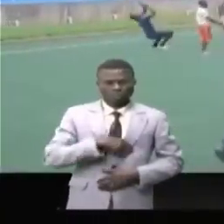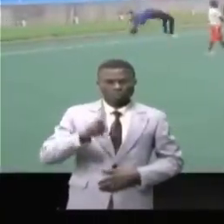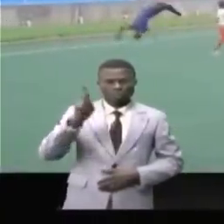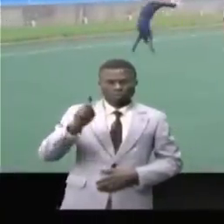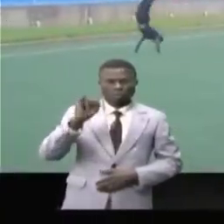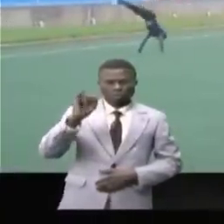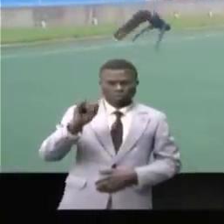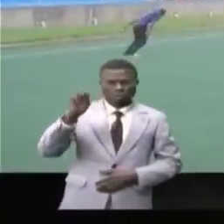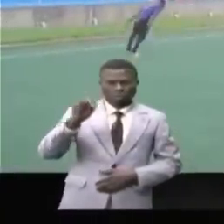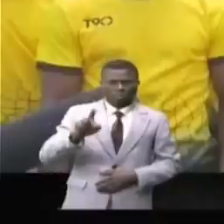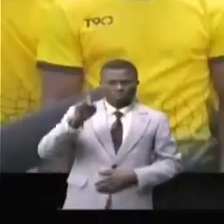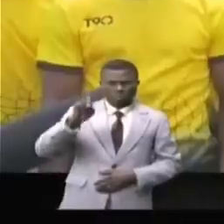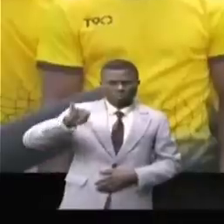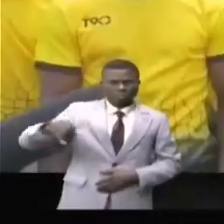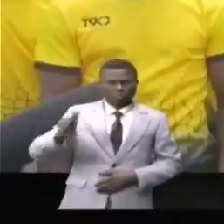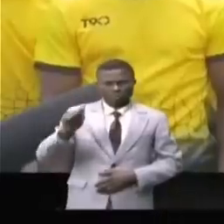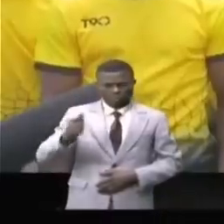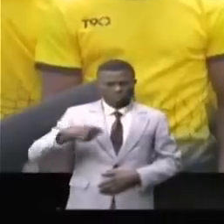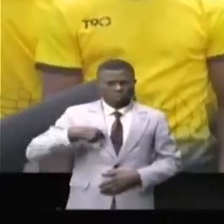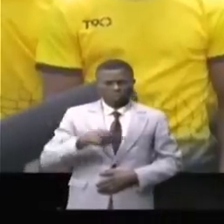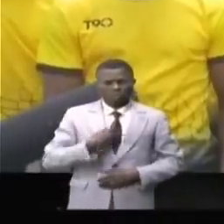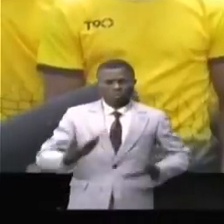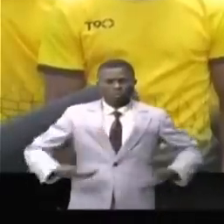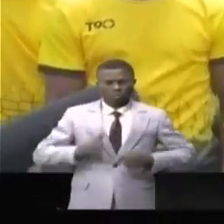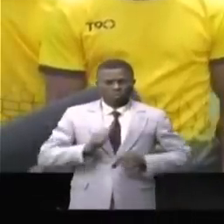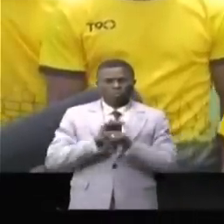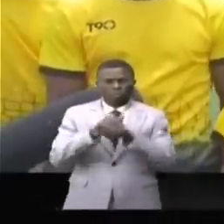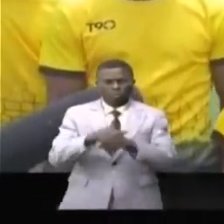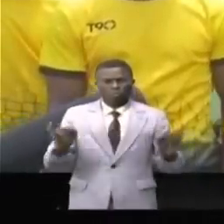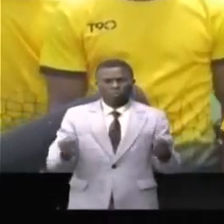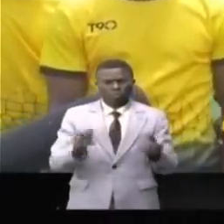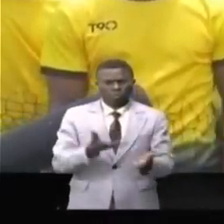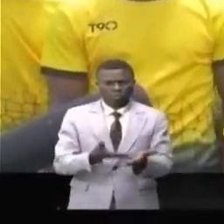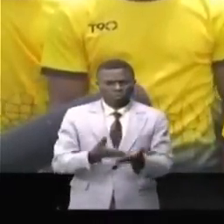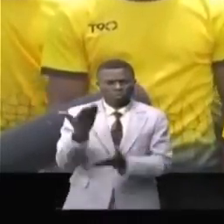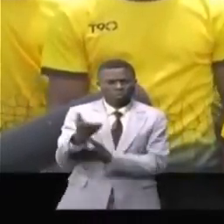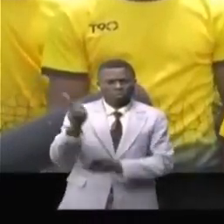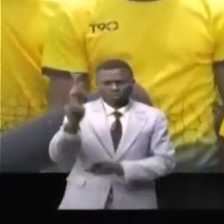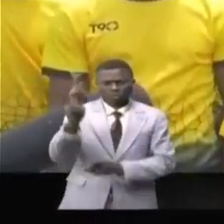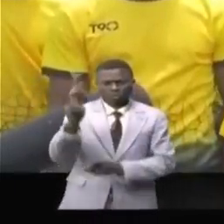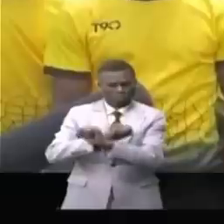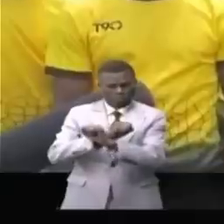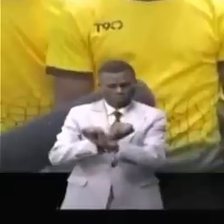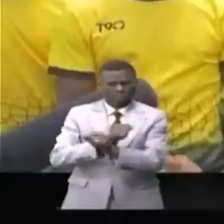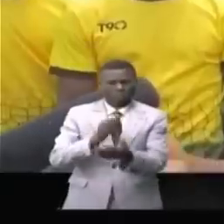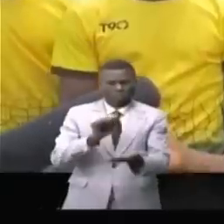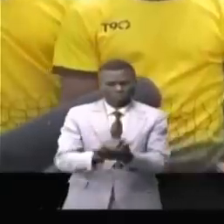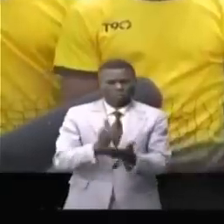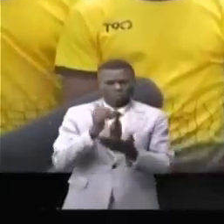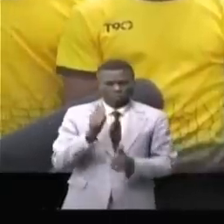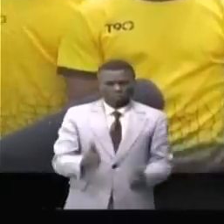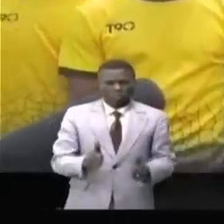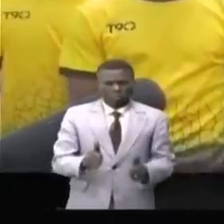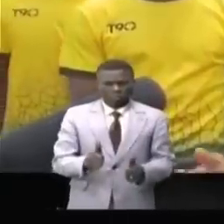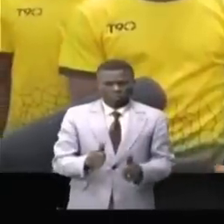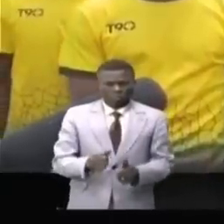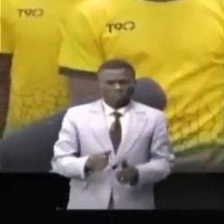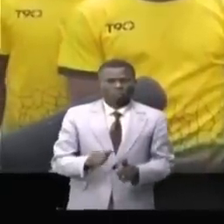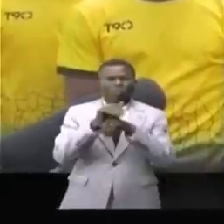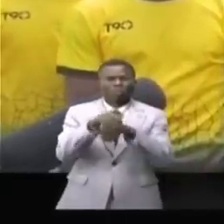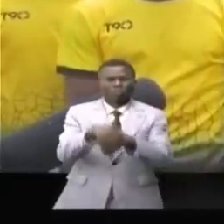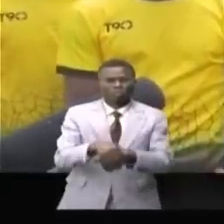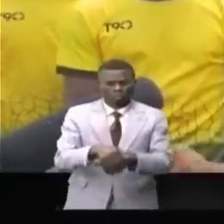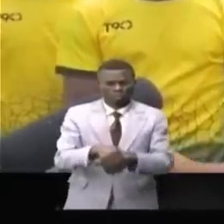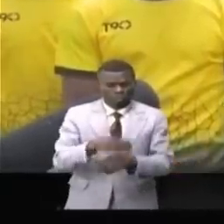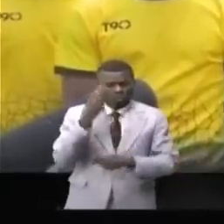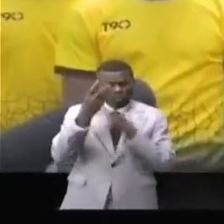nous sommes ravis de participer. Nous allons demander à la population de bien vouloir garder ces stades quand ils viennent assister souvent au